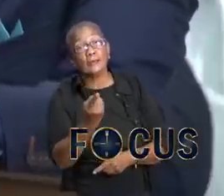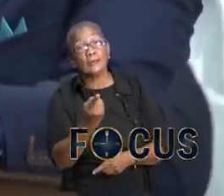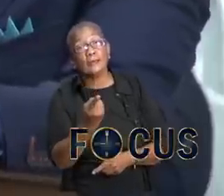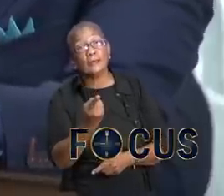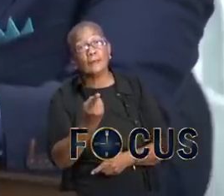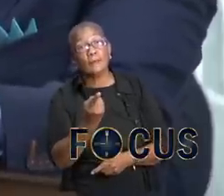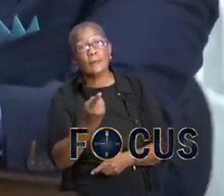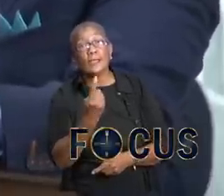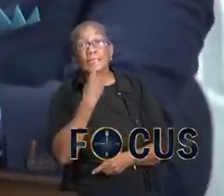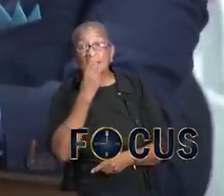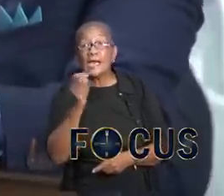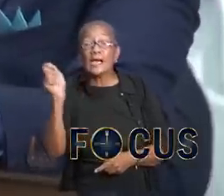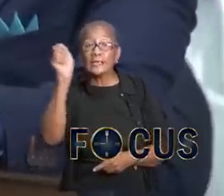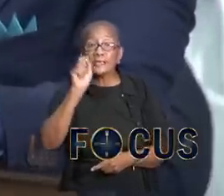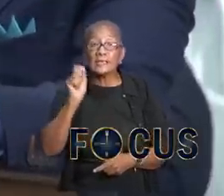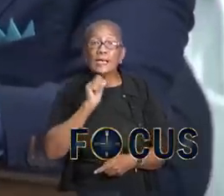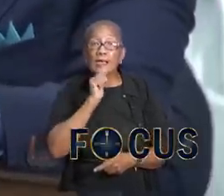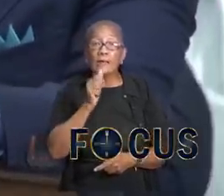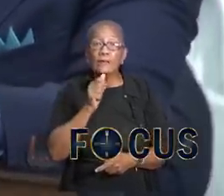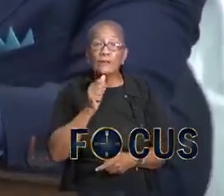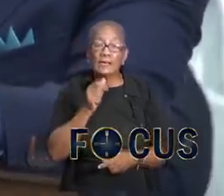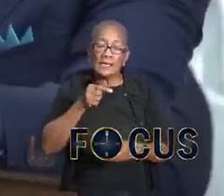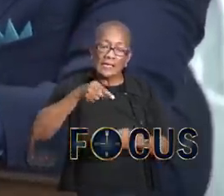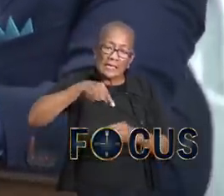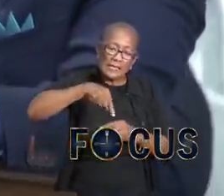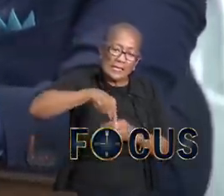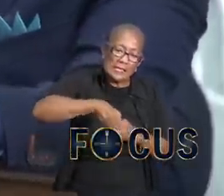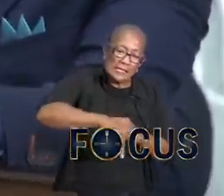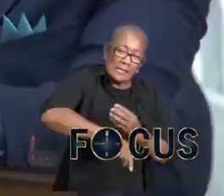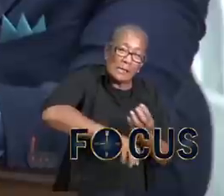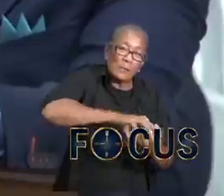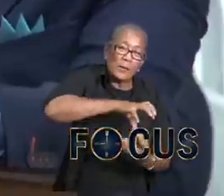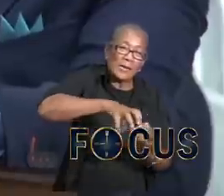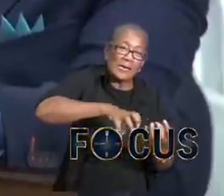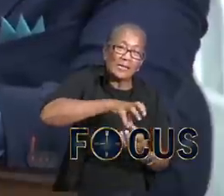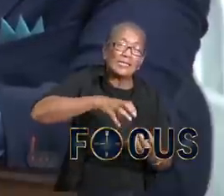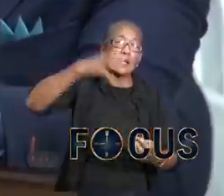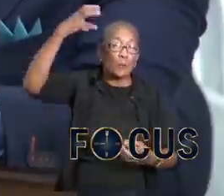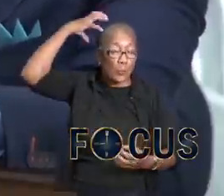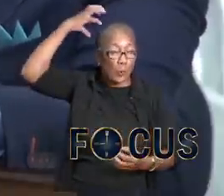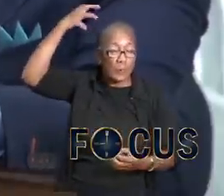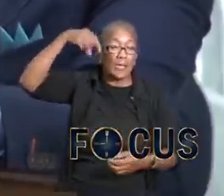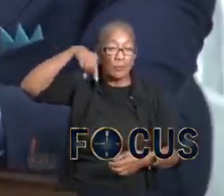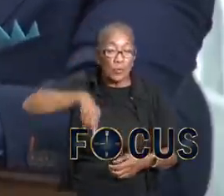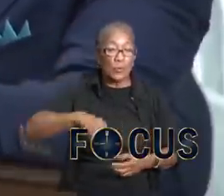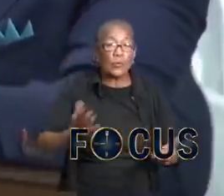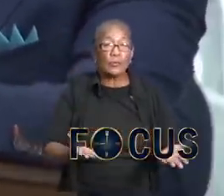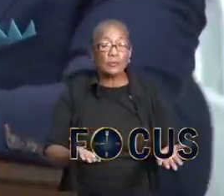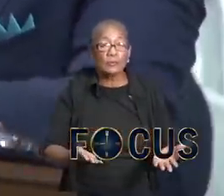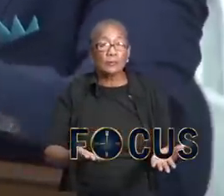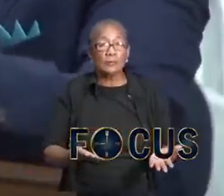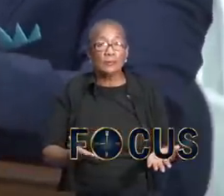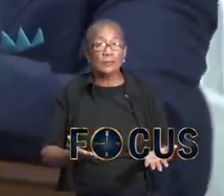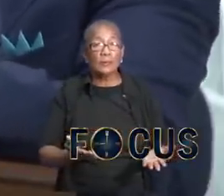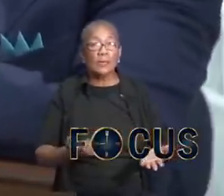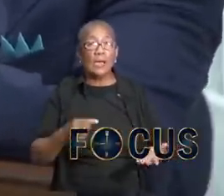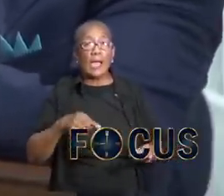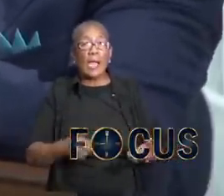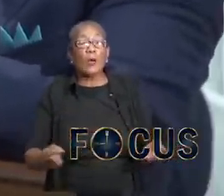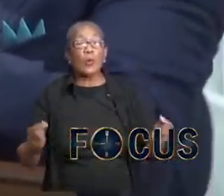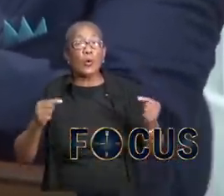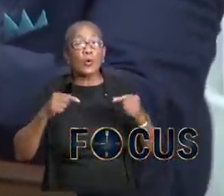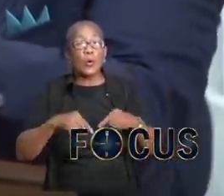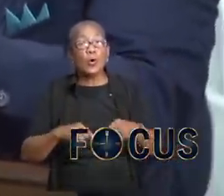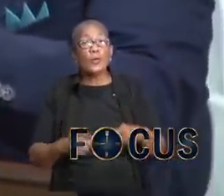zie alle cijfers wat ik krijg. In die diepe crisis waar we terecht zijn gekomen, ja zo wakker. En we komen nu